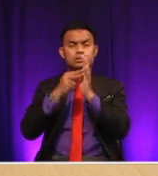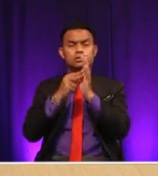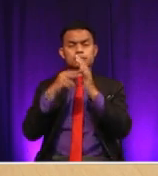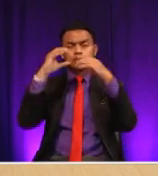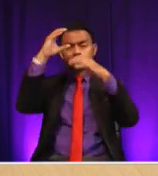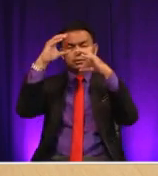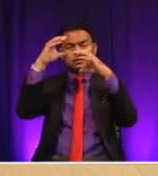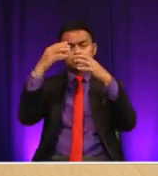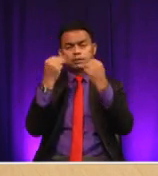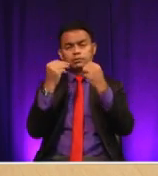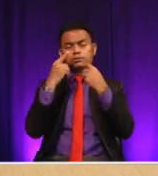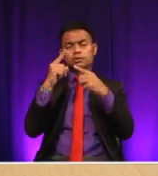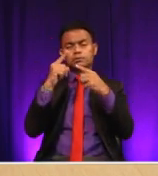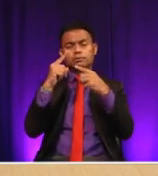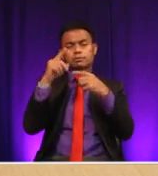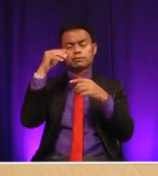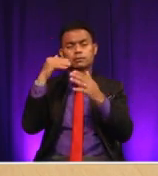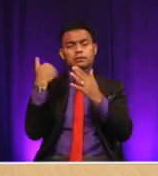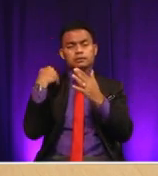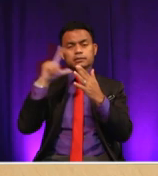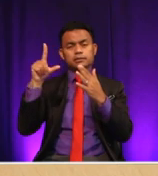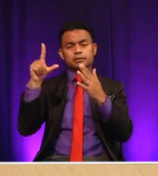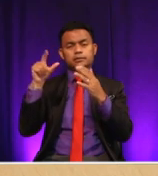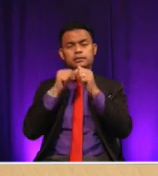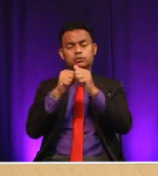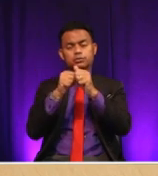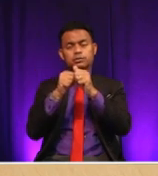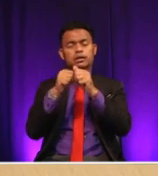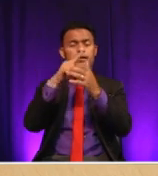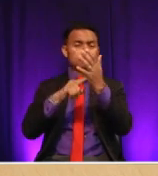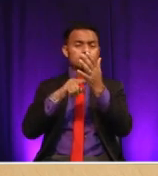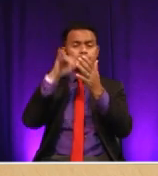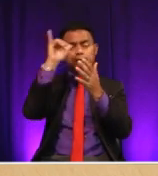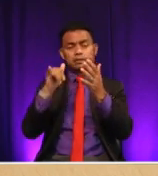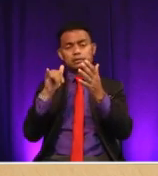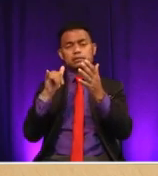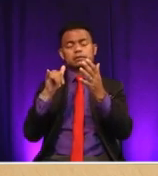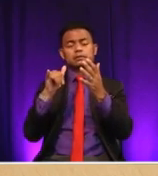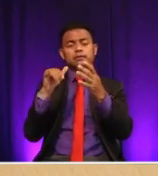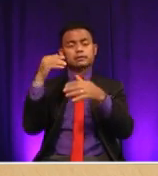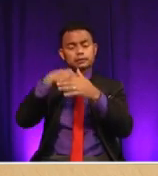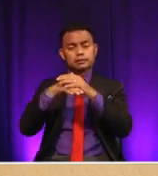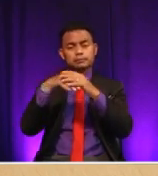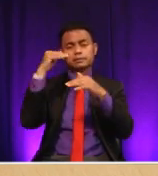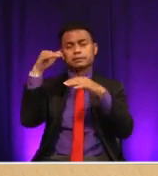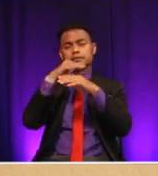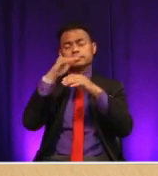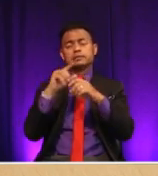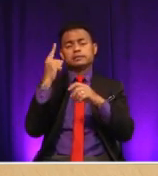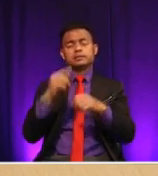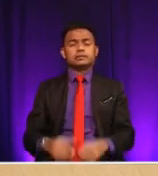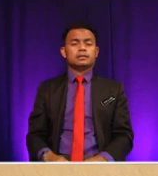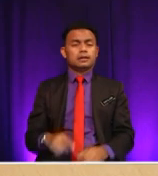terhadap nilai ketaatan nilai hanya ada perkataan nilai dan isinya saja Oke kemudian kita Nyatakan